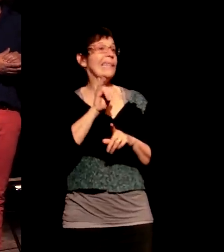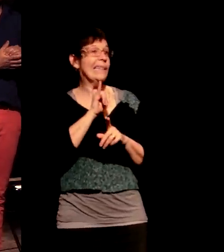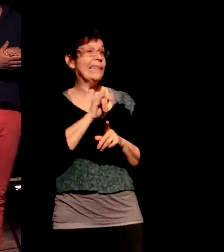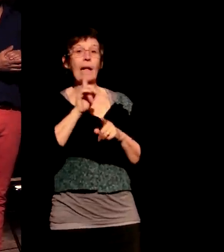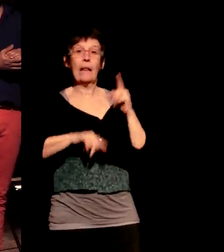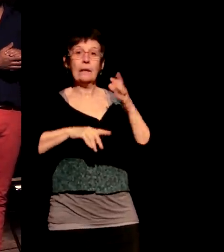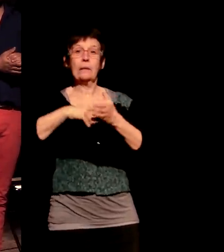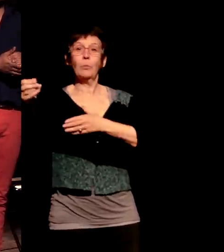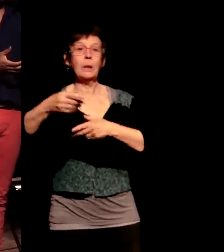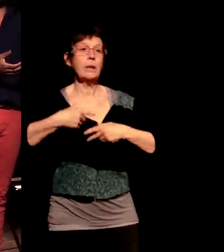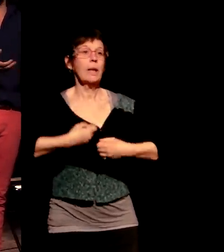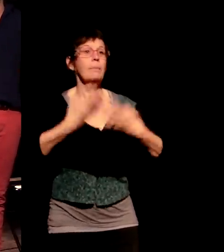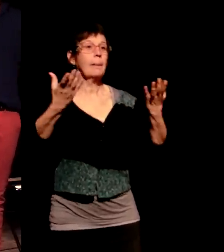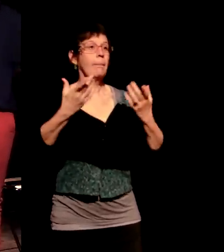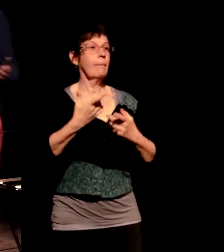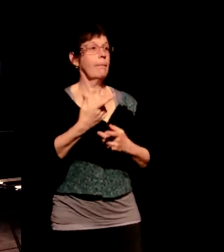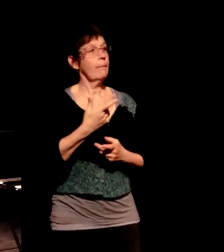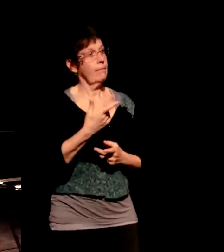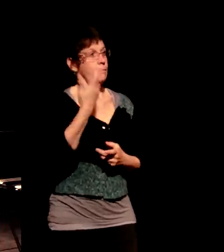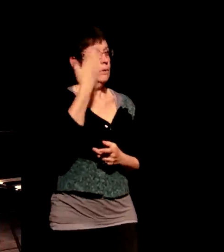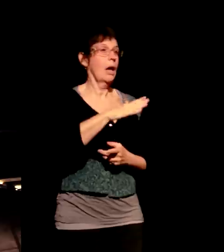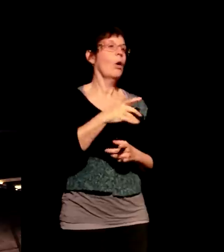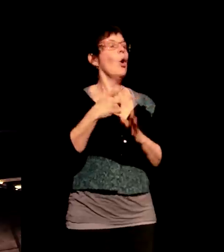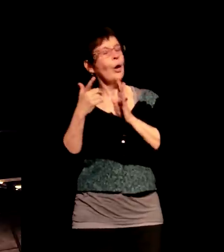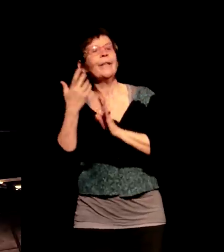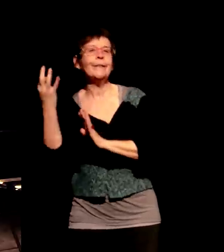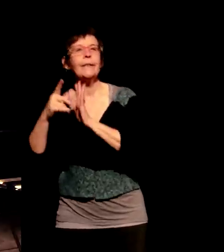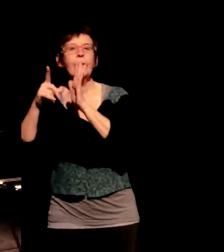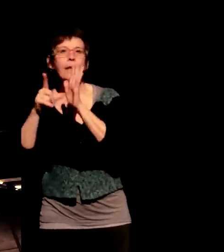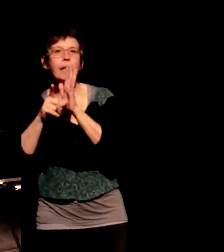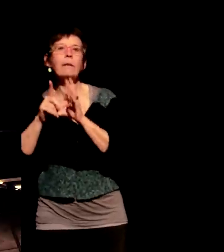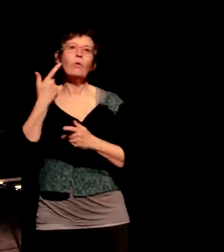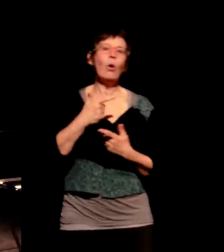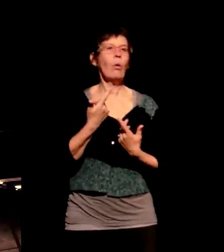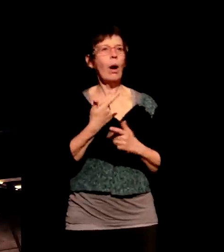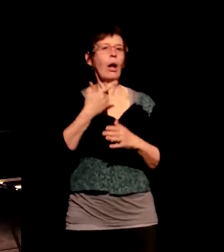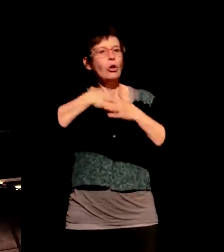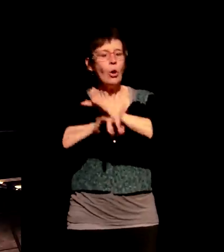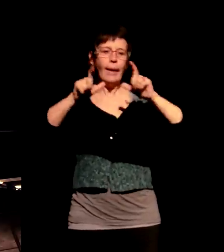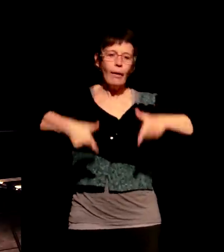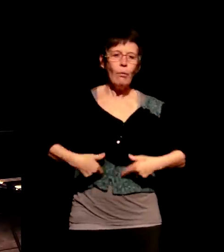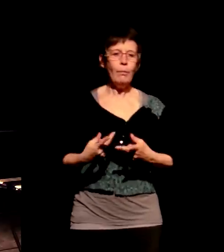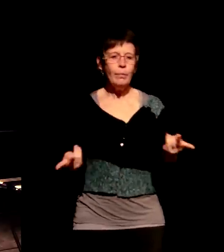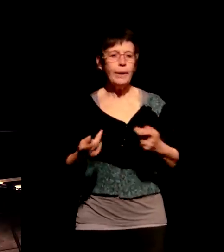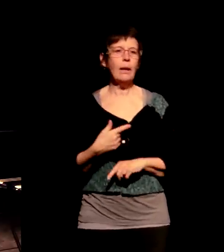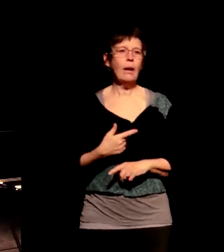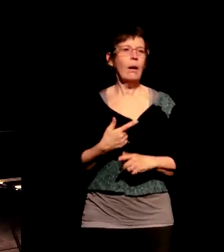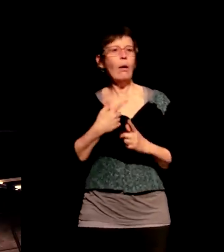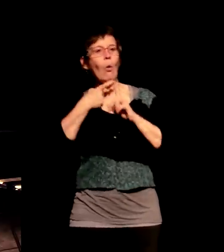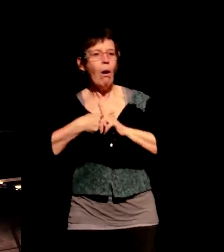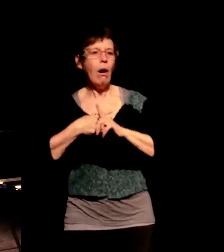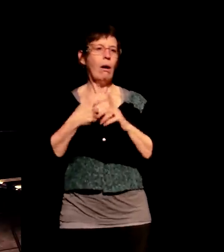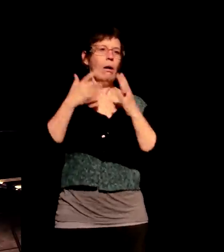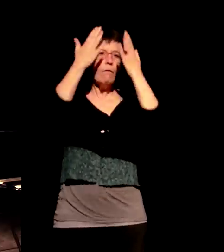tout le monde. C'est... Enfin, ils ont eu beau dire que c'était la loi contre les signes ostentatoires de religion dans les écoles publiques. Tout le monde l'a appelée loi